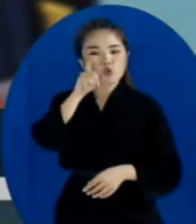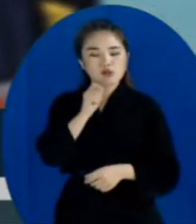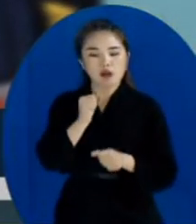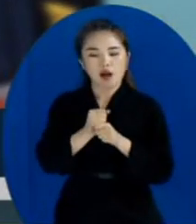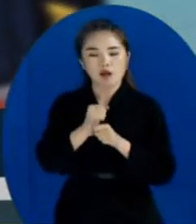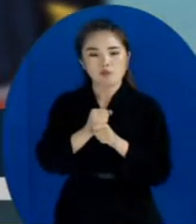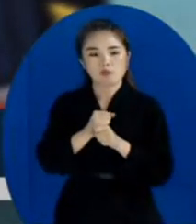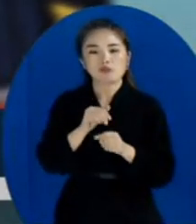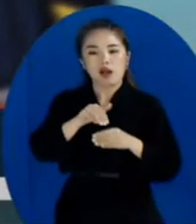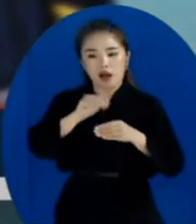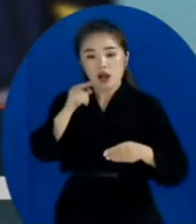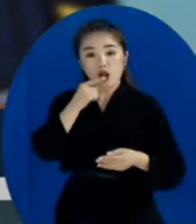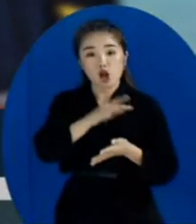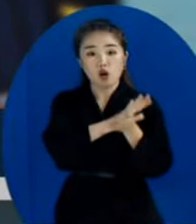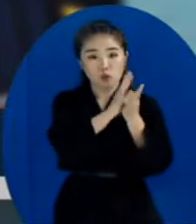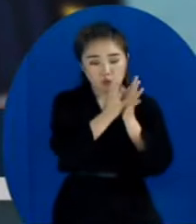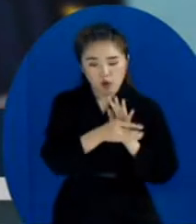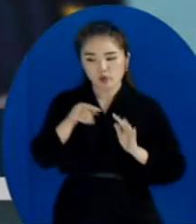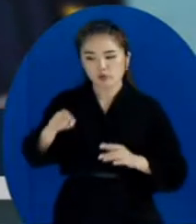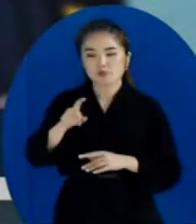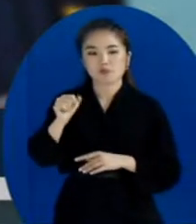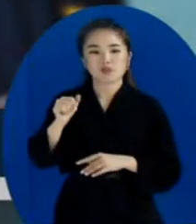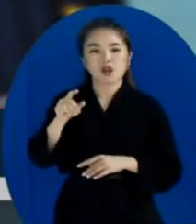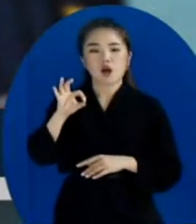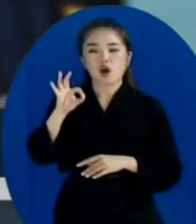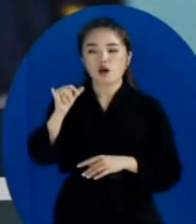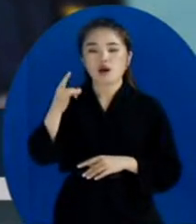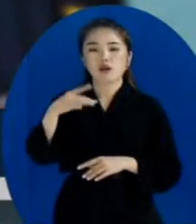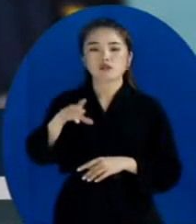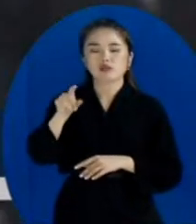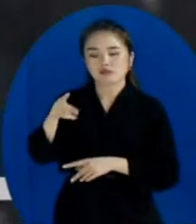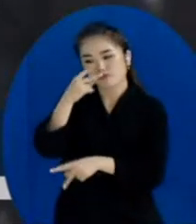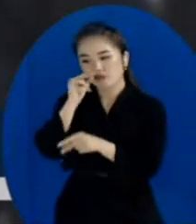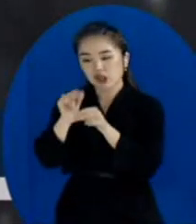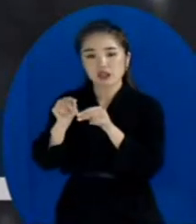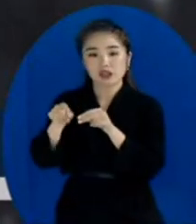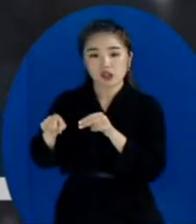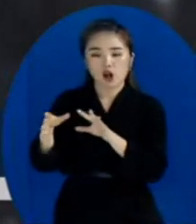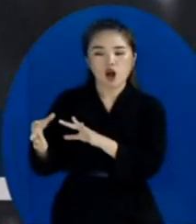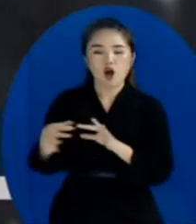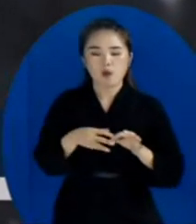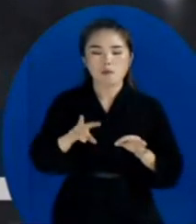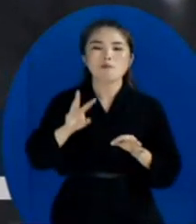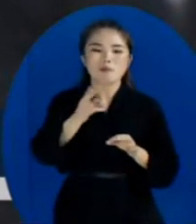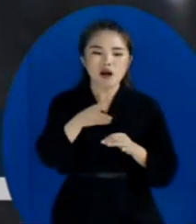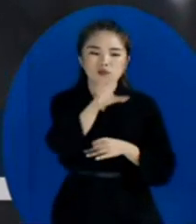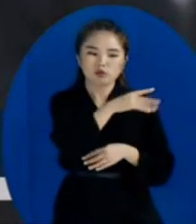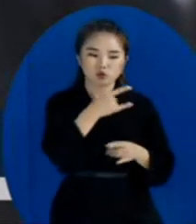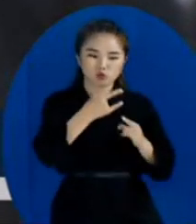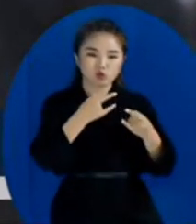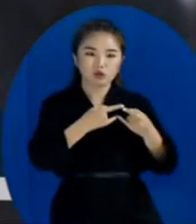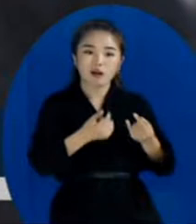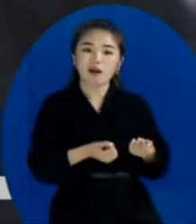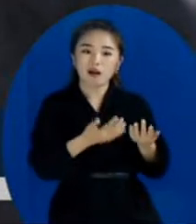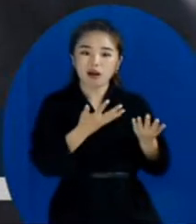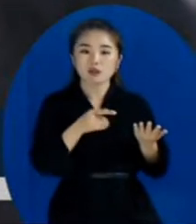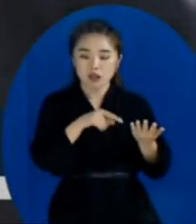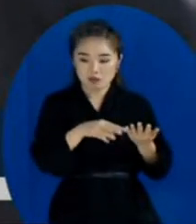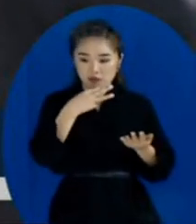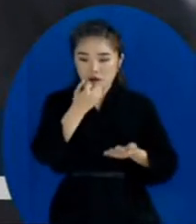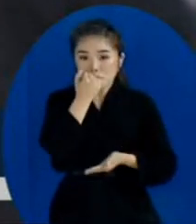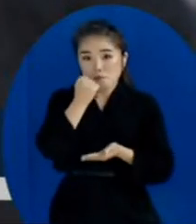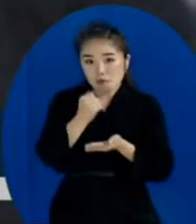тайлбартайч засгийн газрын хэрэглэх газрын дарга оюун эрдэнийг тагнаж чагнасан асуудлаар ажиллаа өгсөн гэдэг мэдээлэл хэвлэлүүдэд гарч ирсэн. Тэгвэл энэ